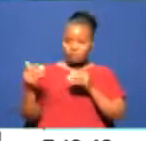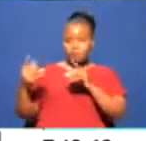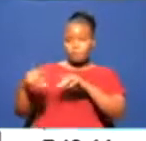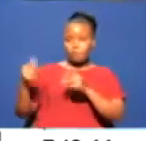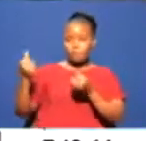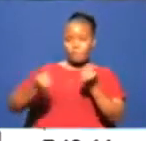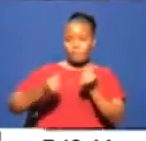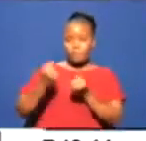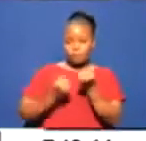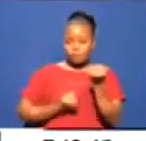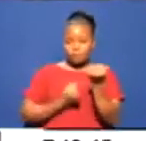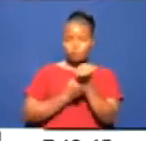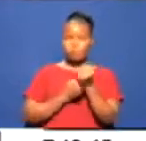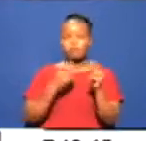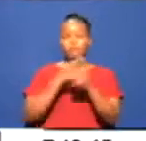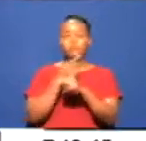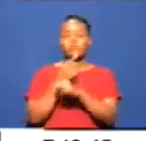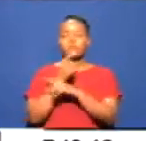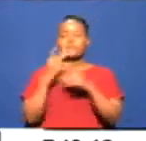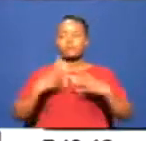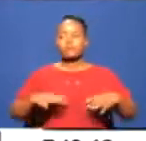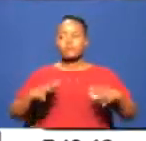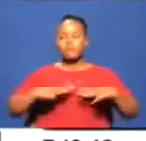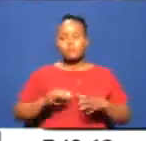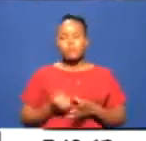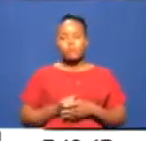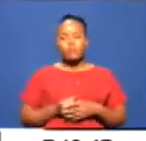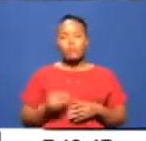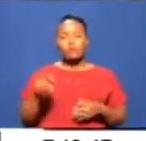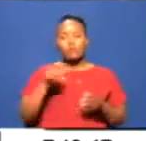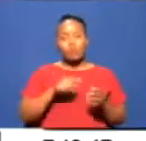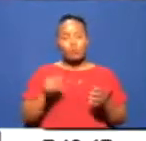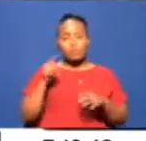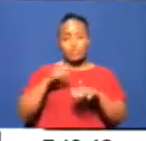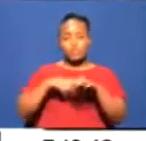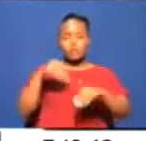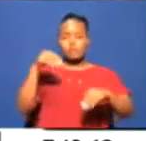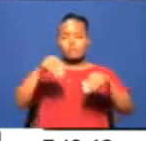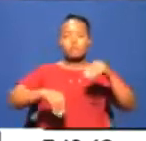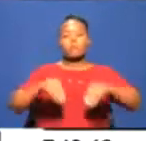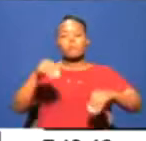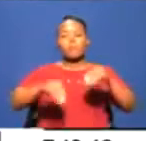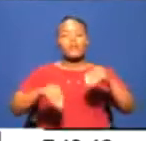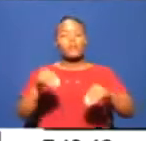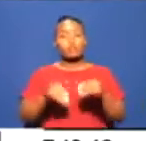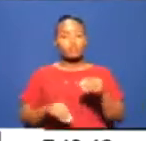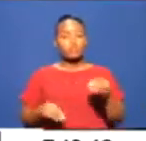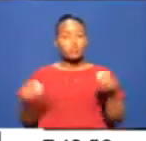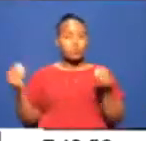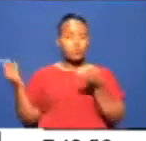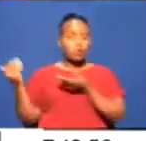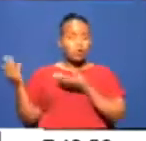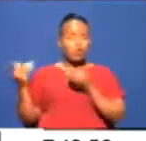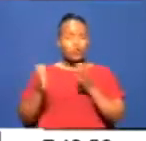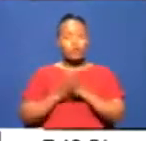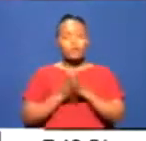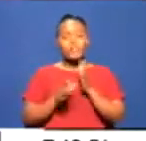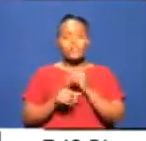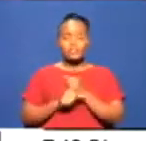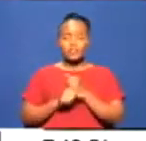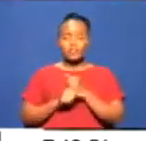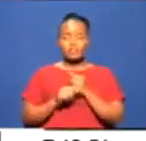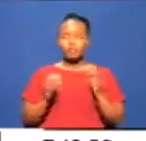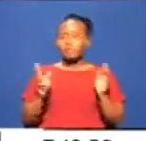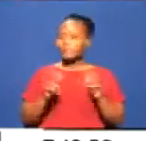na watalii mbalimbali. We have our elections, let's hope and let's put trust in Kenya that it will be peaceful, it will